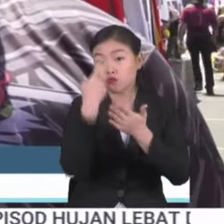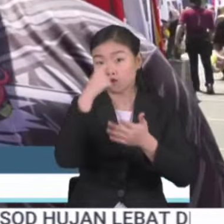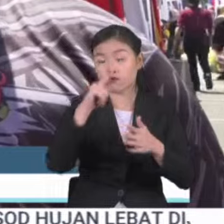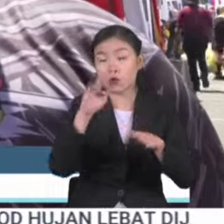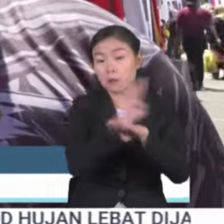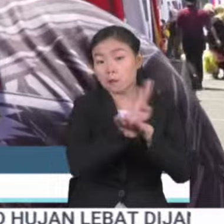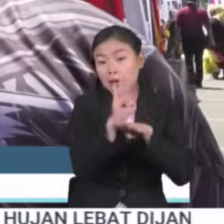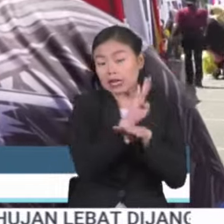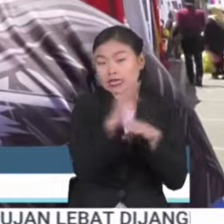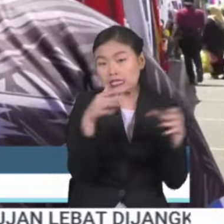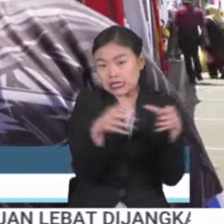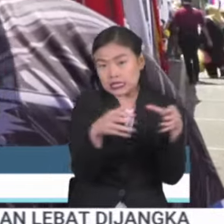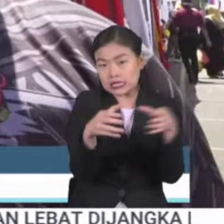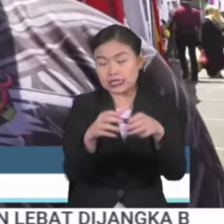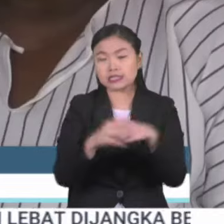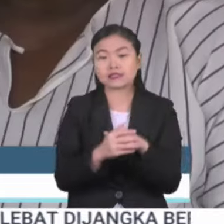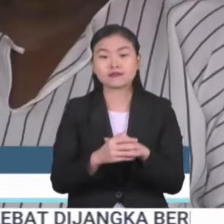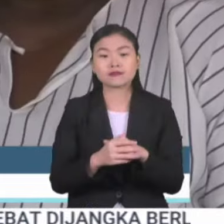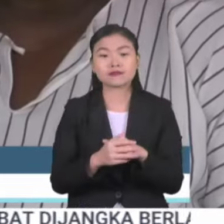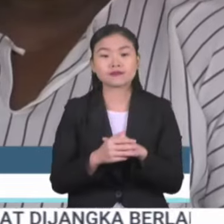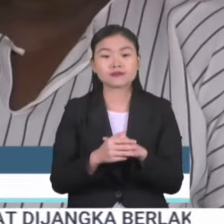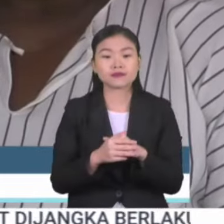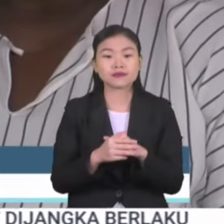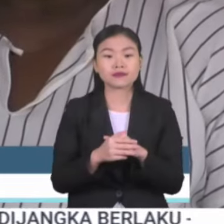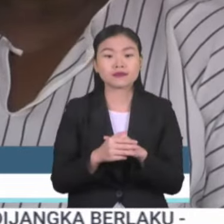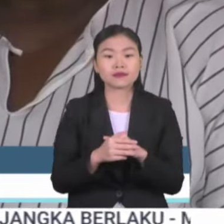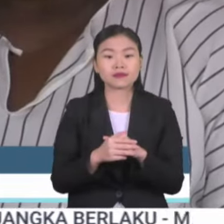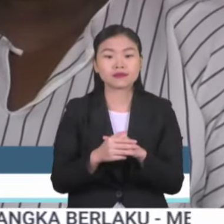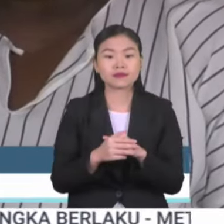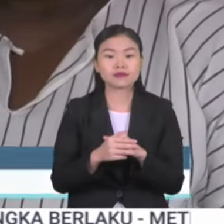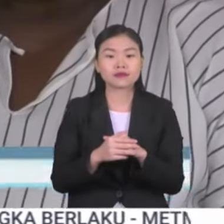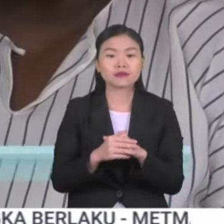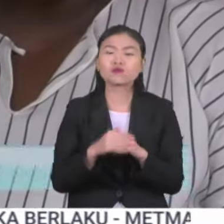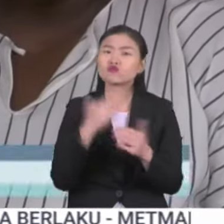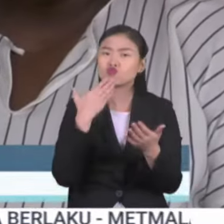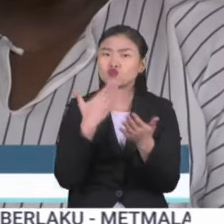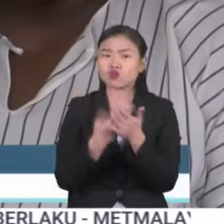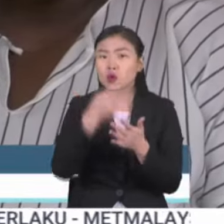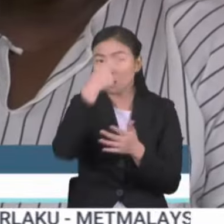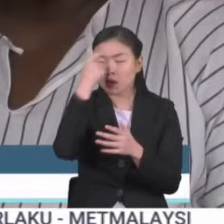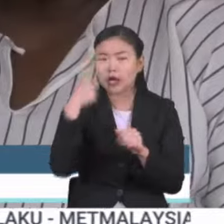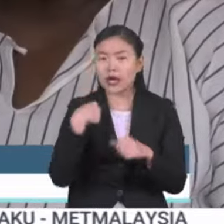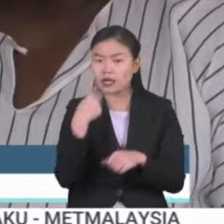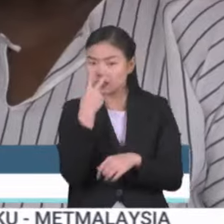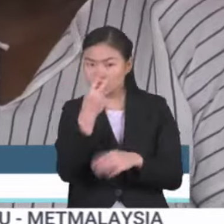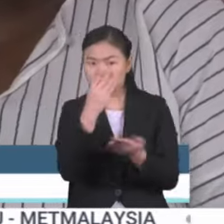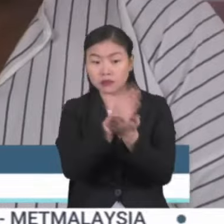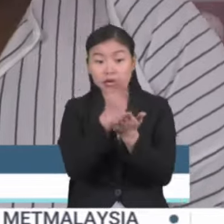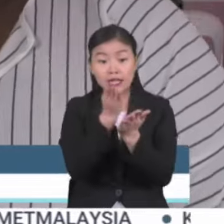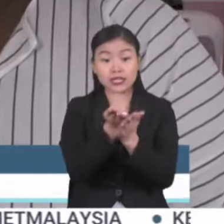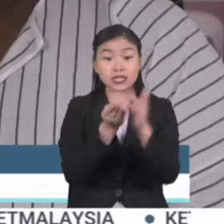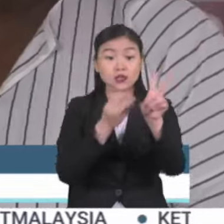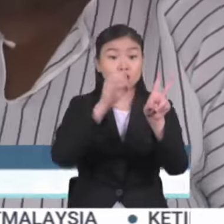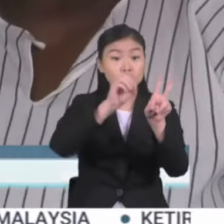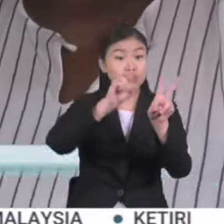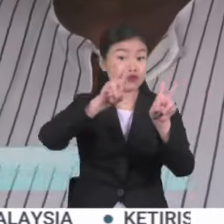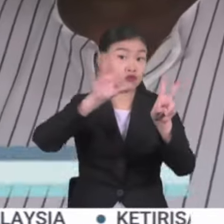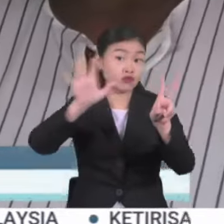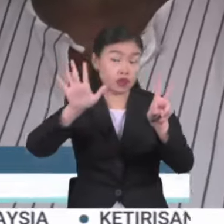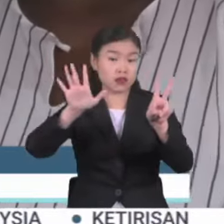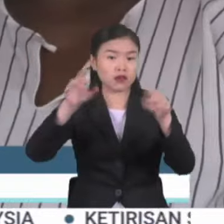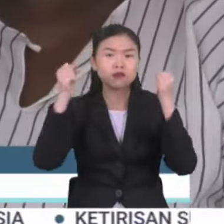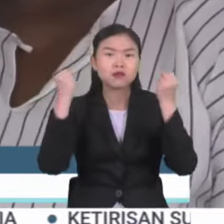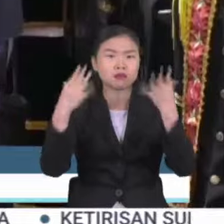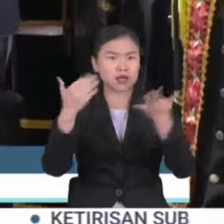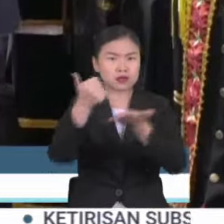kecil dan juga untuk ekonomi negara. Kan memang adalah baiklah kerana saya tengok even bajet 2025